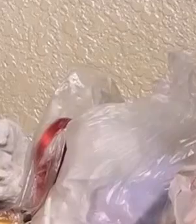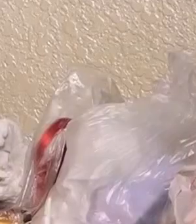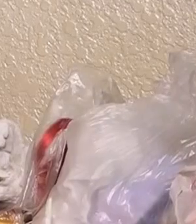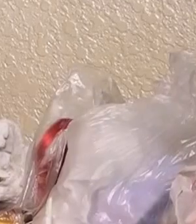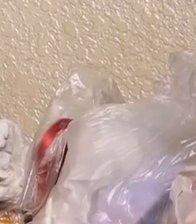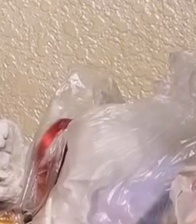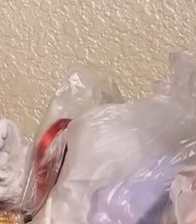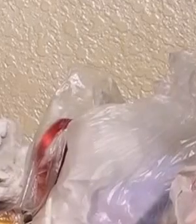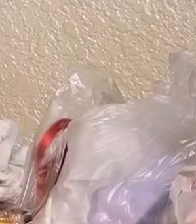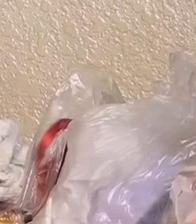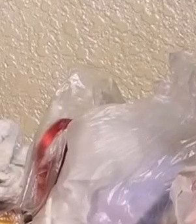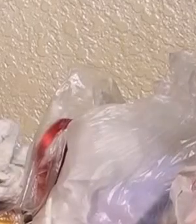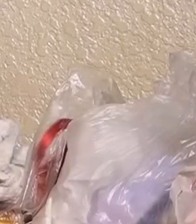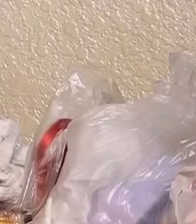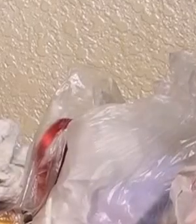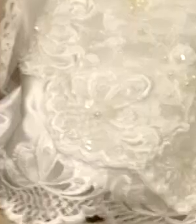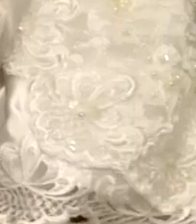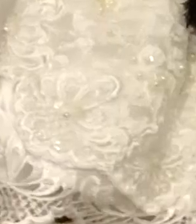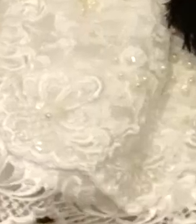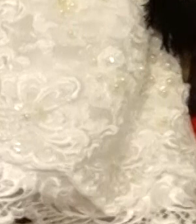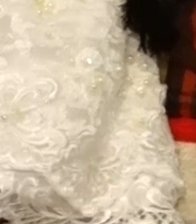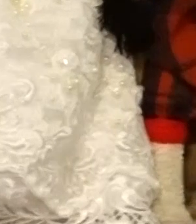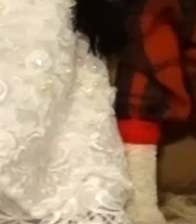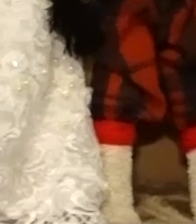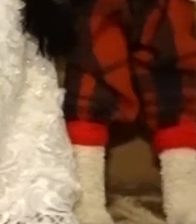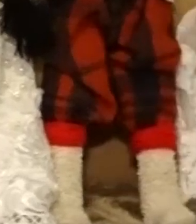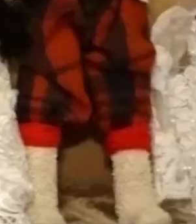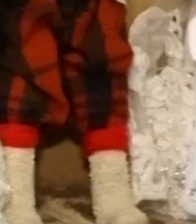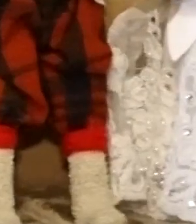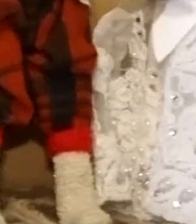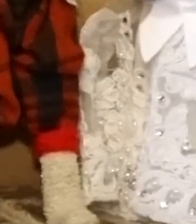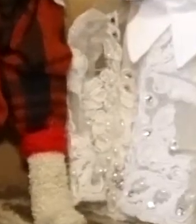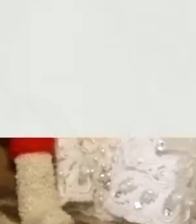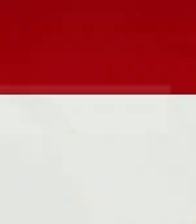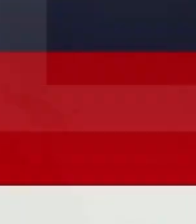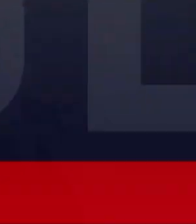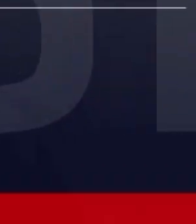Ամեն մի տիկնիկ սարքելուց հետո ոնց որ նոր մարդ ծնվի։